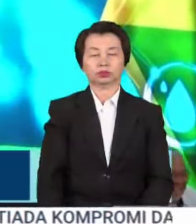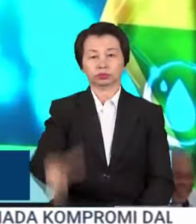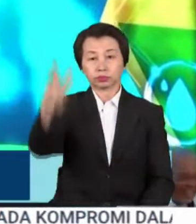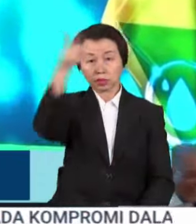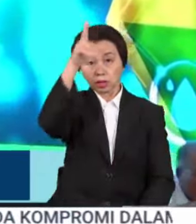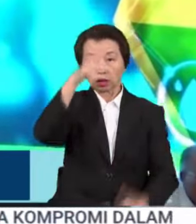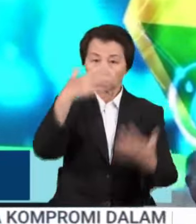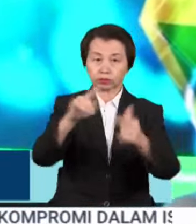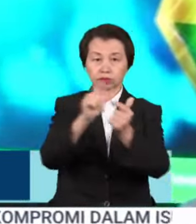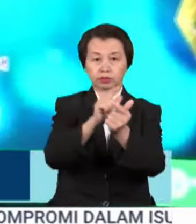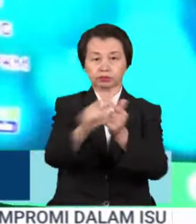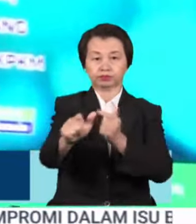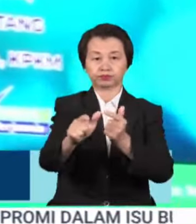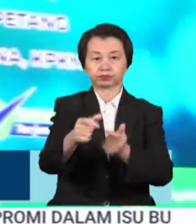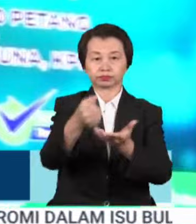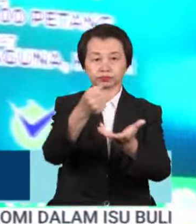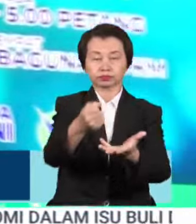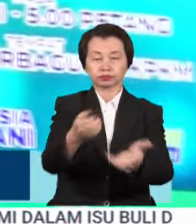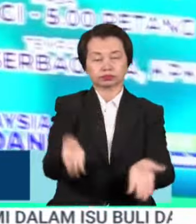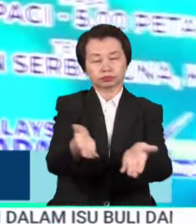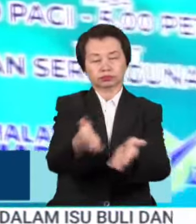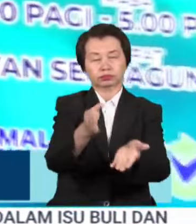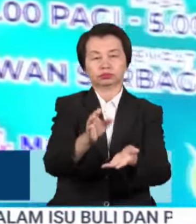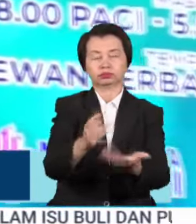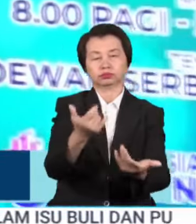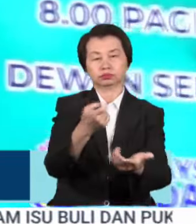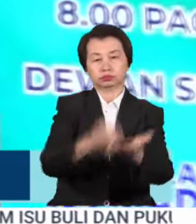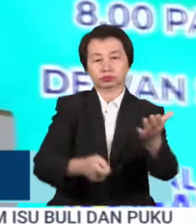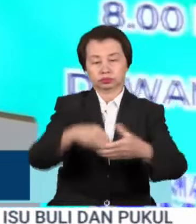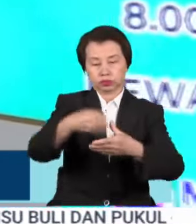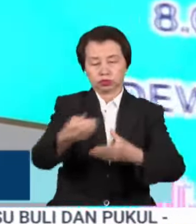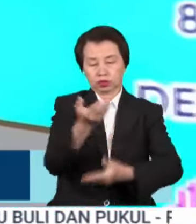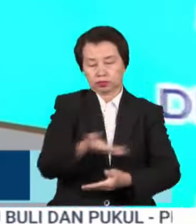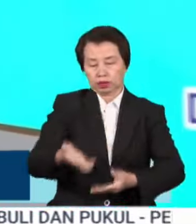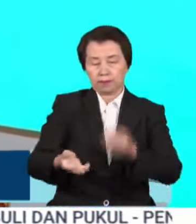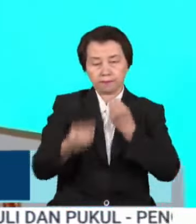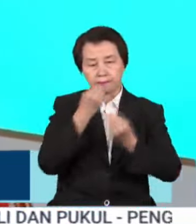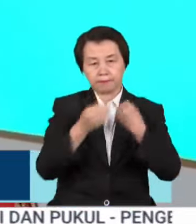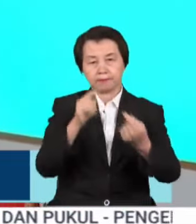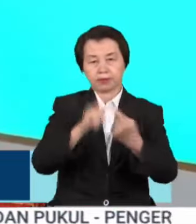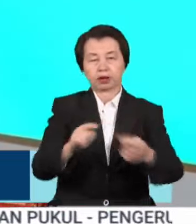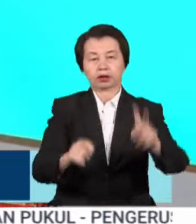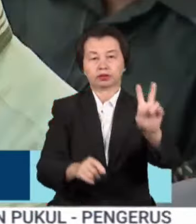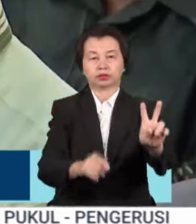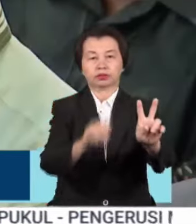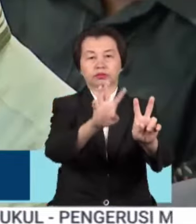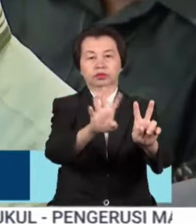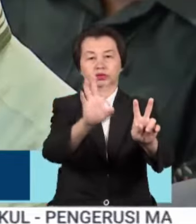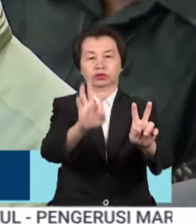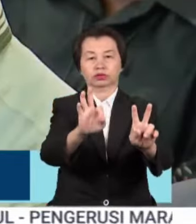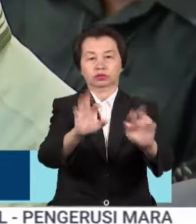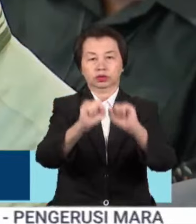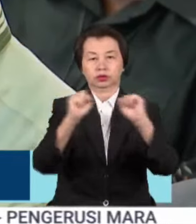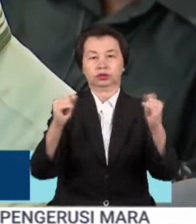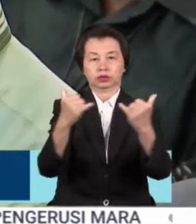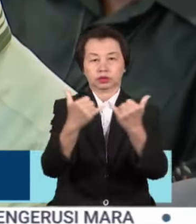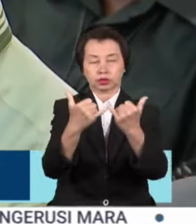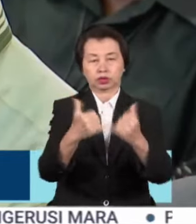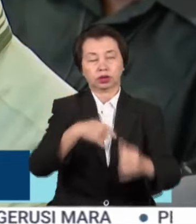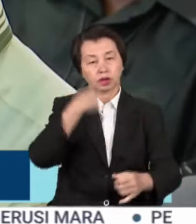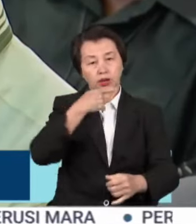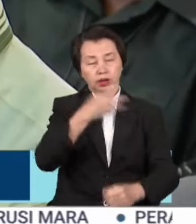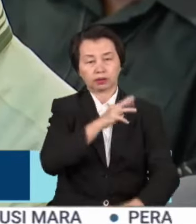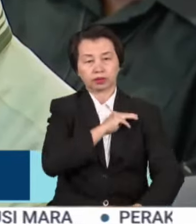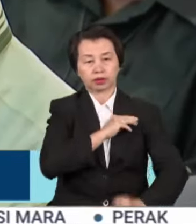Kerajaan telah meluluskan insentif galakan cukai bagi projek pengeluaran bahan makanan kepada 249 syarikat. Menurut